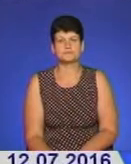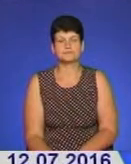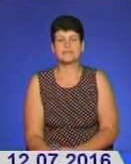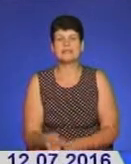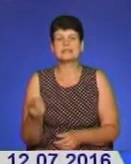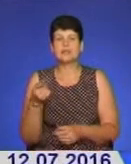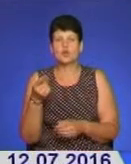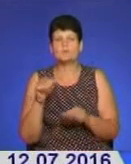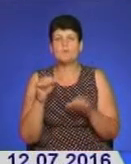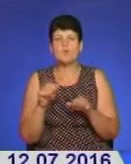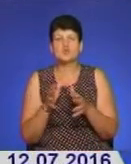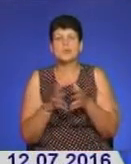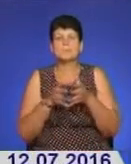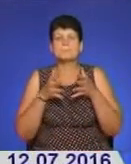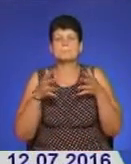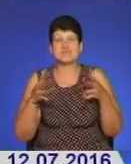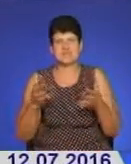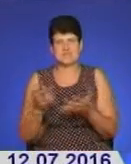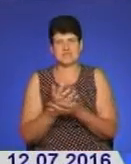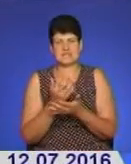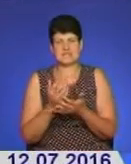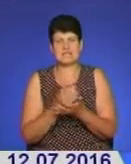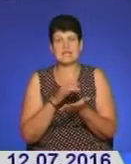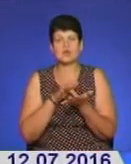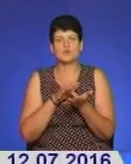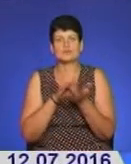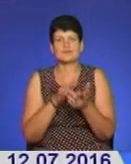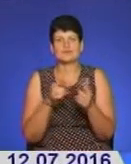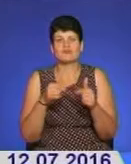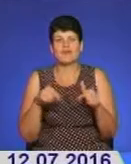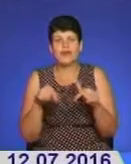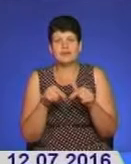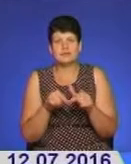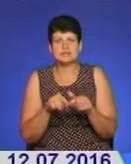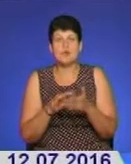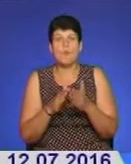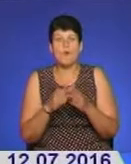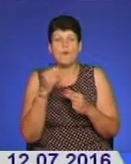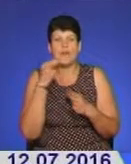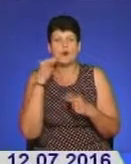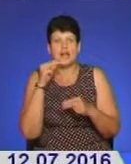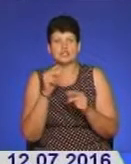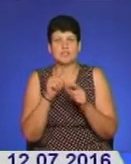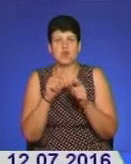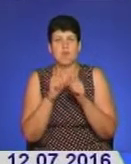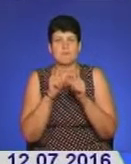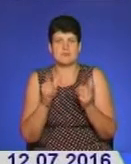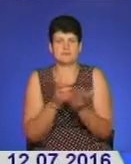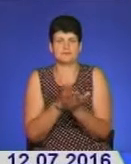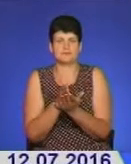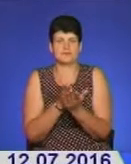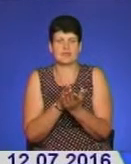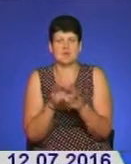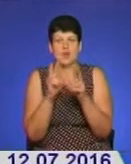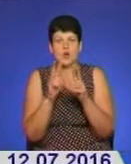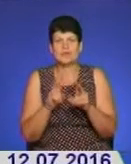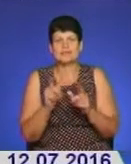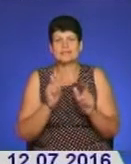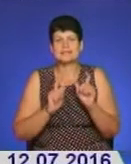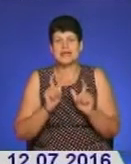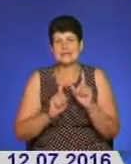Тернопільщина може більше заробляти на туристичній галузі за умови покращення об'єктів інфраструктури. На розгляд сесії обласної ради